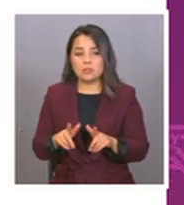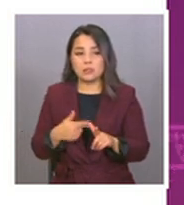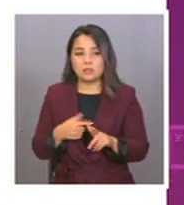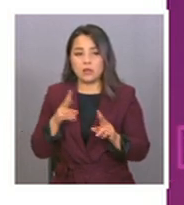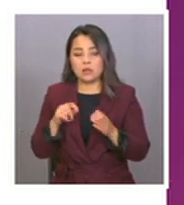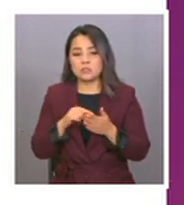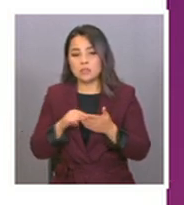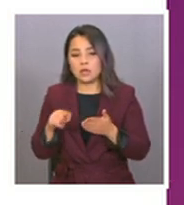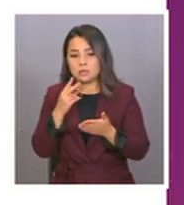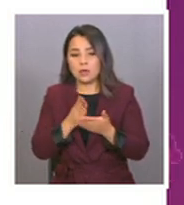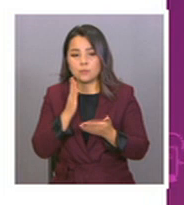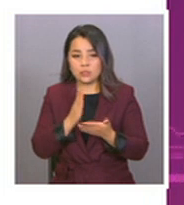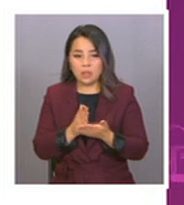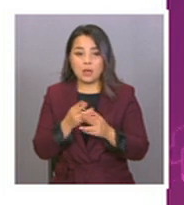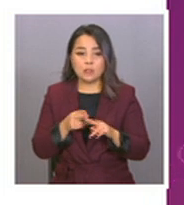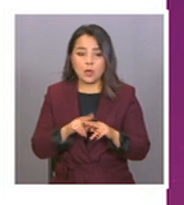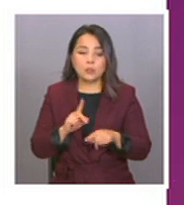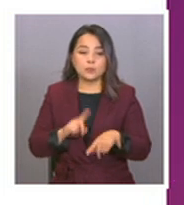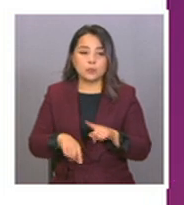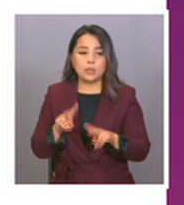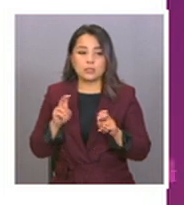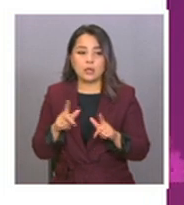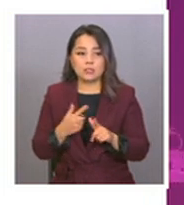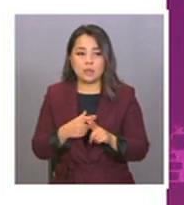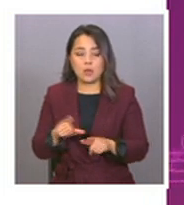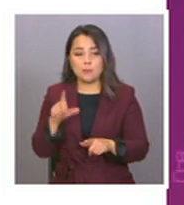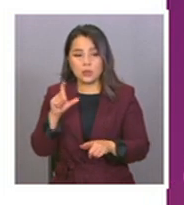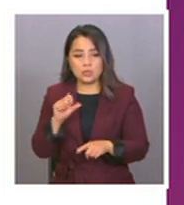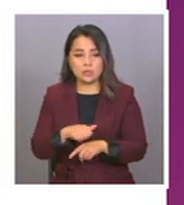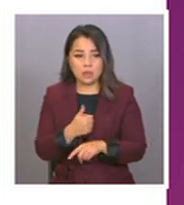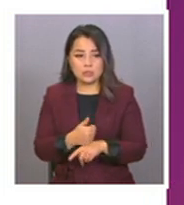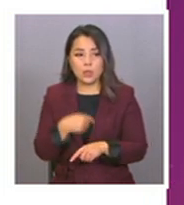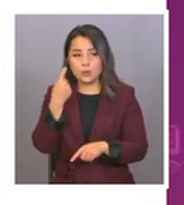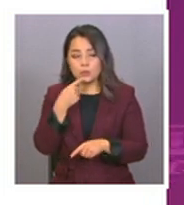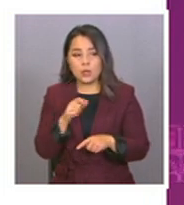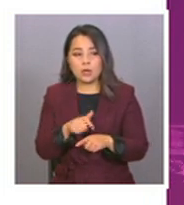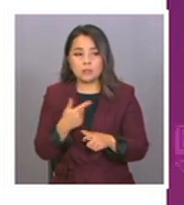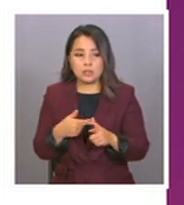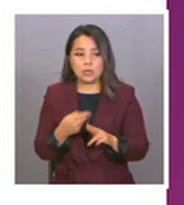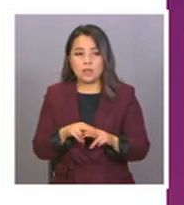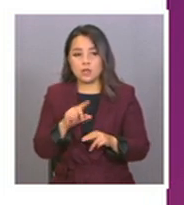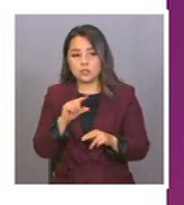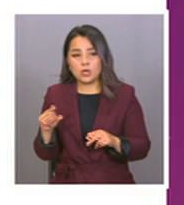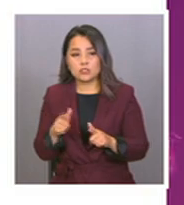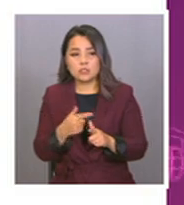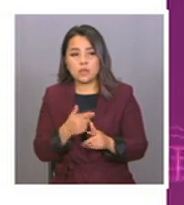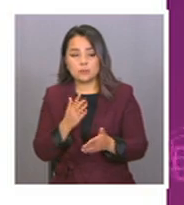сызылады. Сондай-ақ, туыстың атауын бас әріппен жазамыз, ал түрдің атауын кіші әріппен жазамыз.